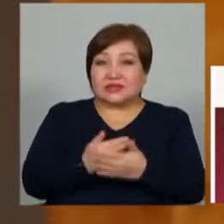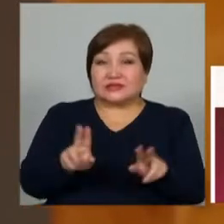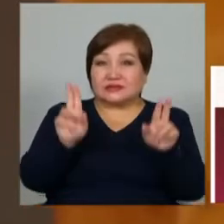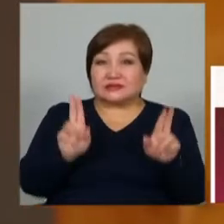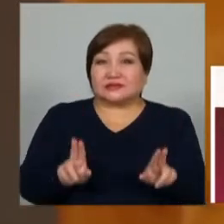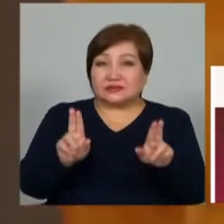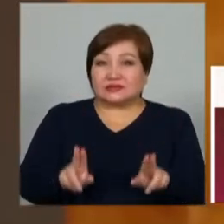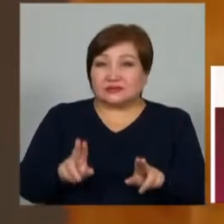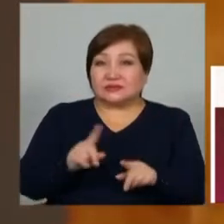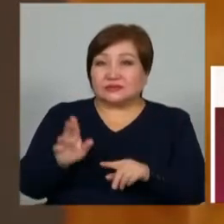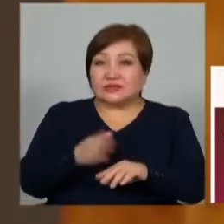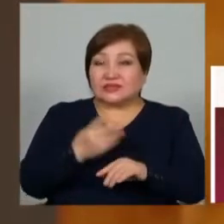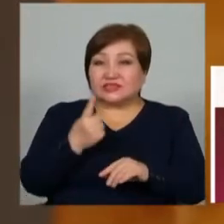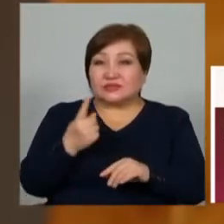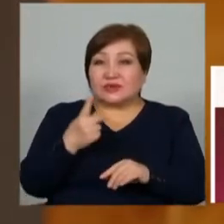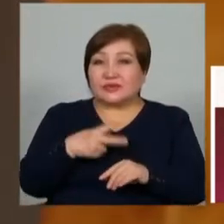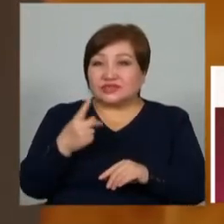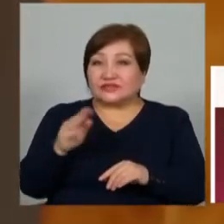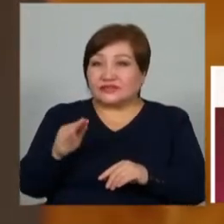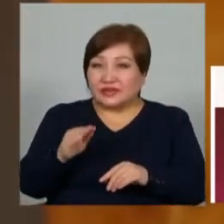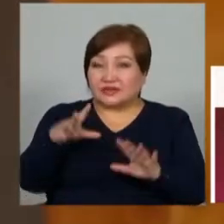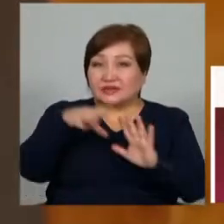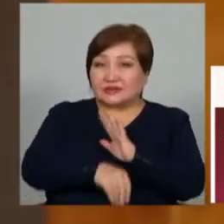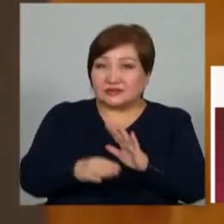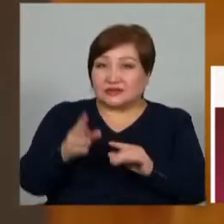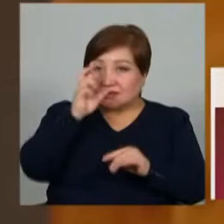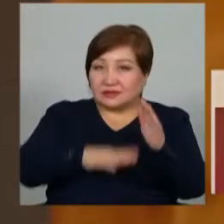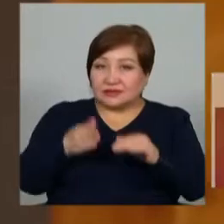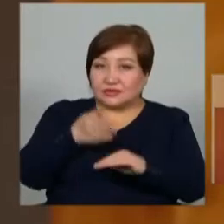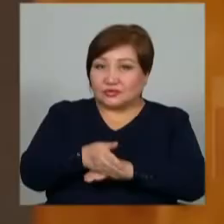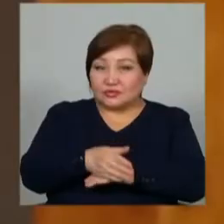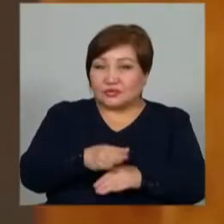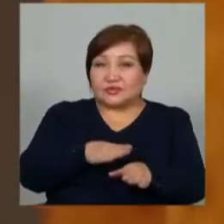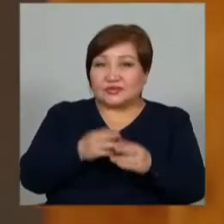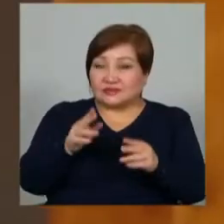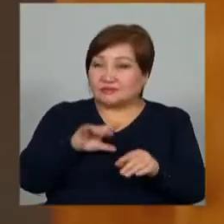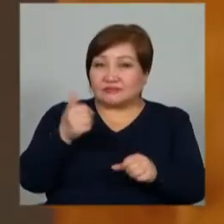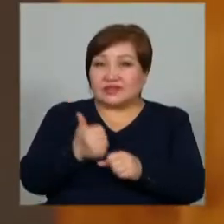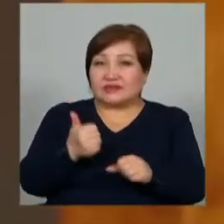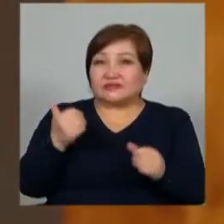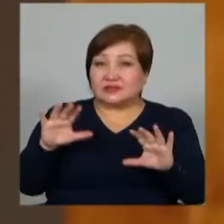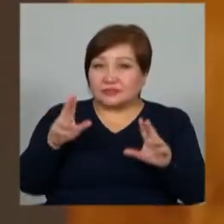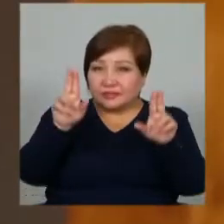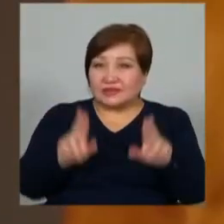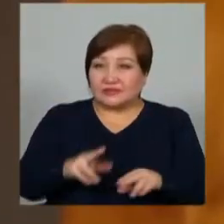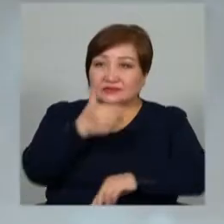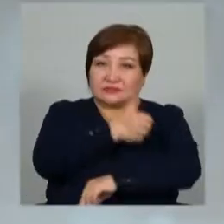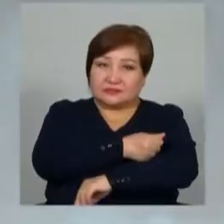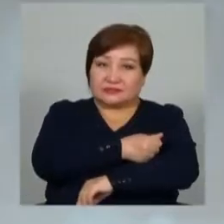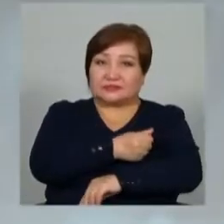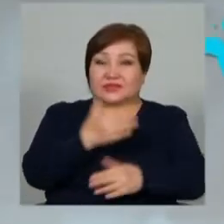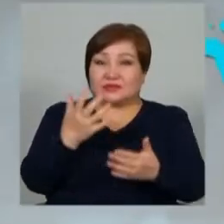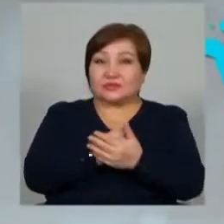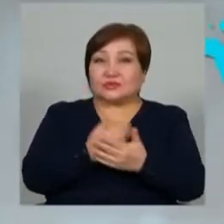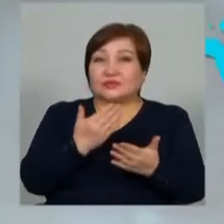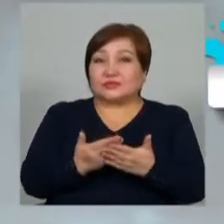күшіне 21 ақпанда енеді. Елге кірудегі басты шарт толық вакцина алу. Бұл талапты бәрі сақтауы керек. Ал